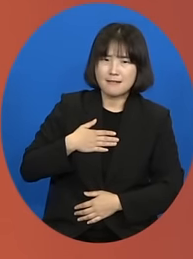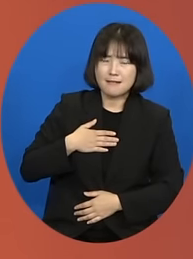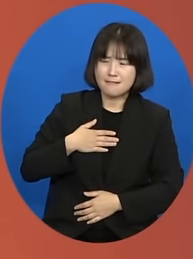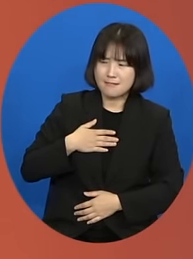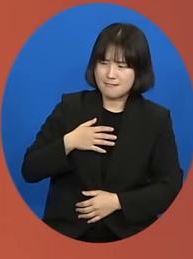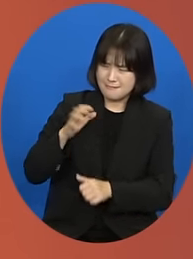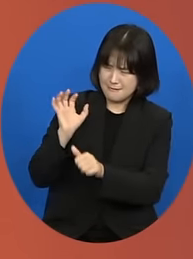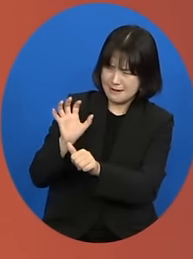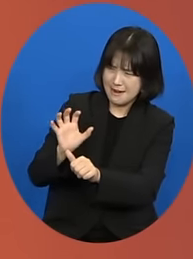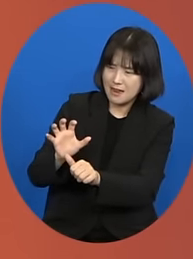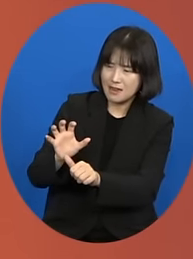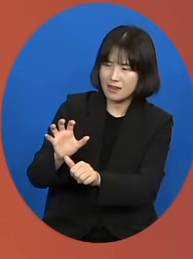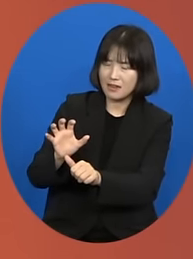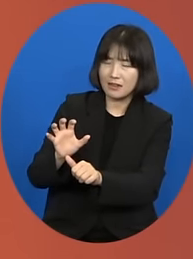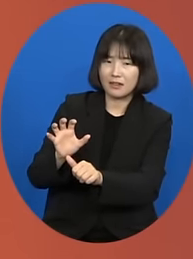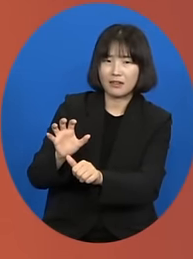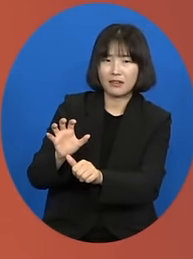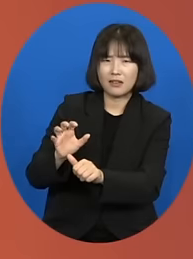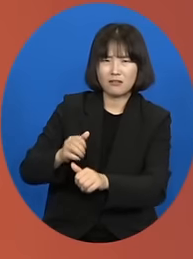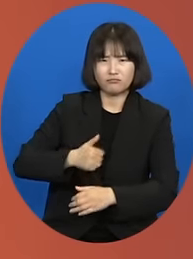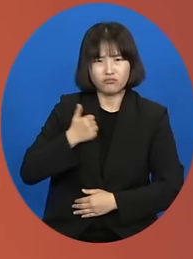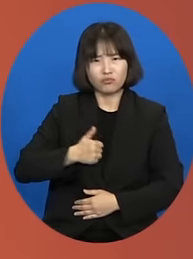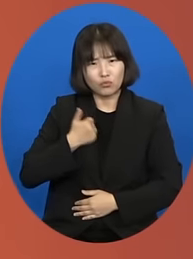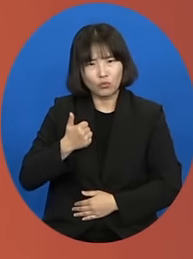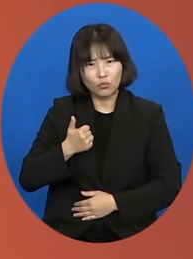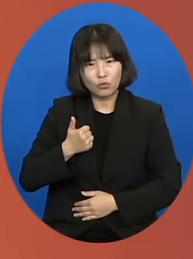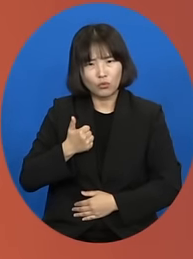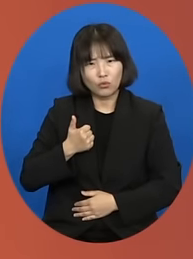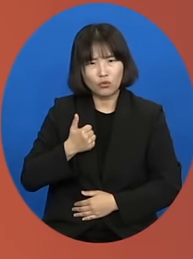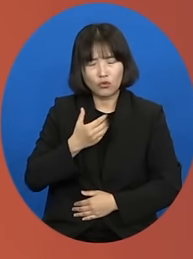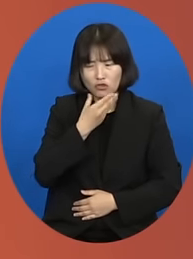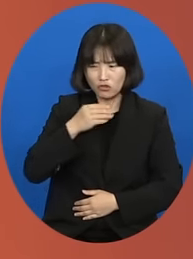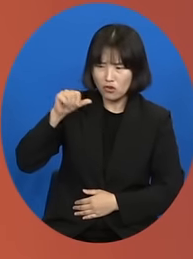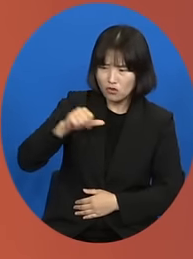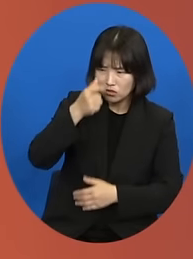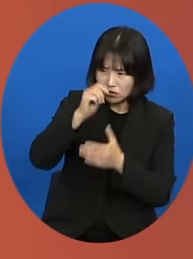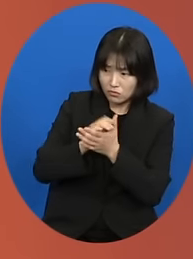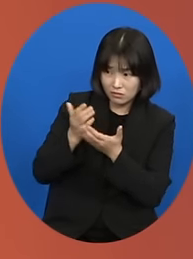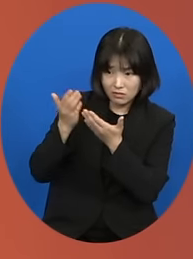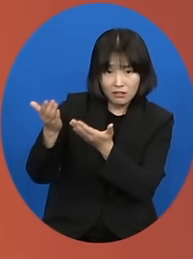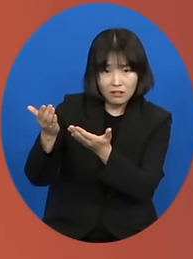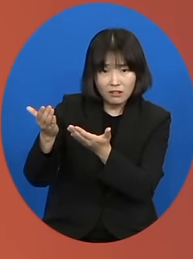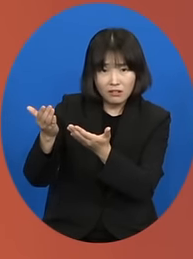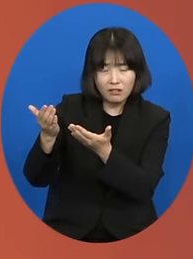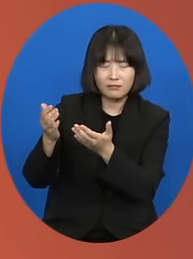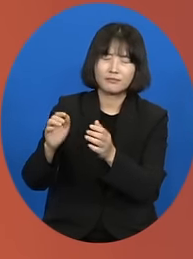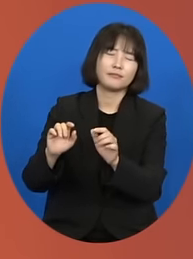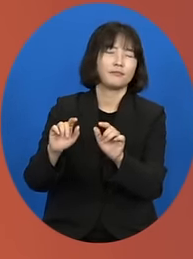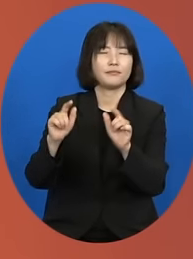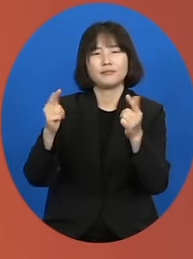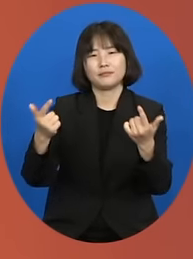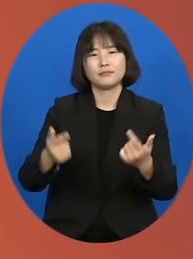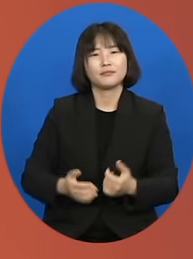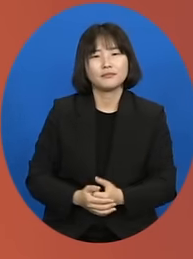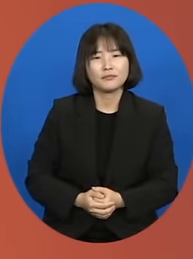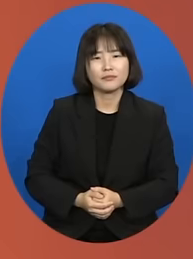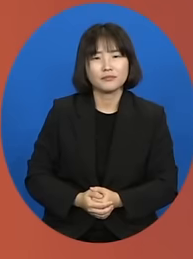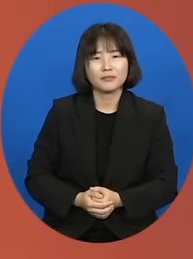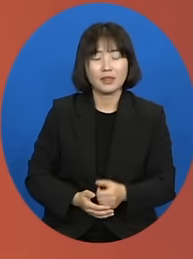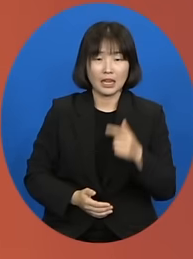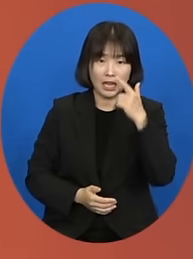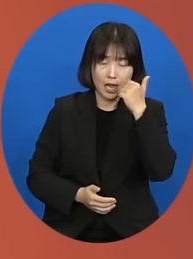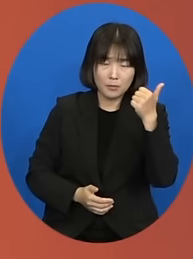거야. 분노와 저주의 기도를 하고 있었을까요? 아니요, 그 아버지는